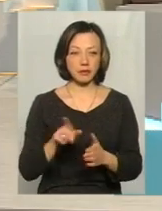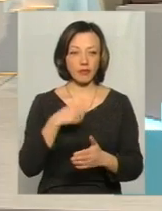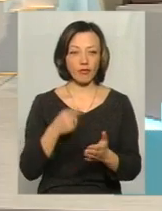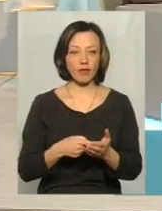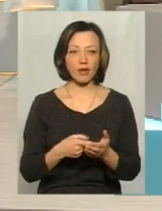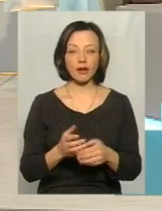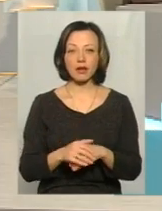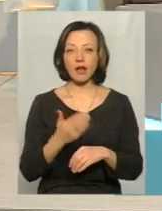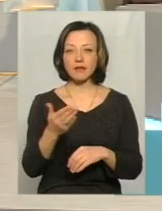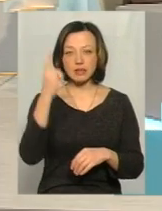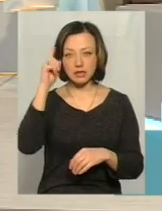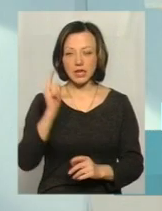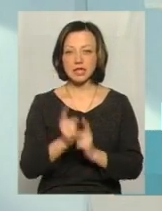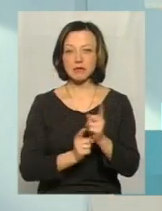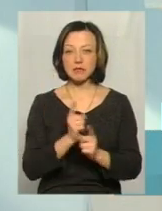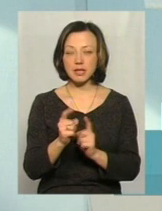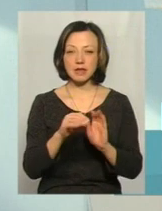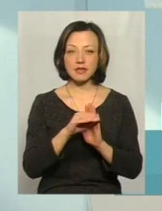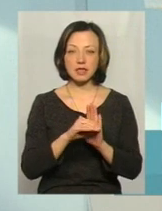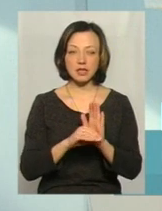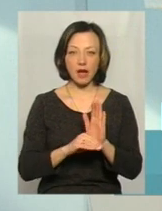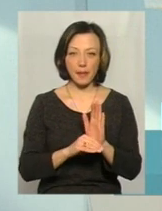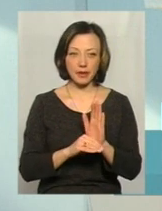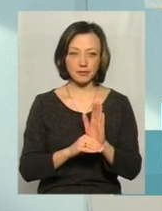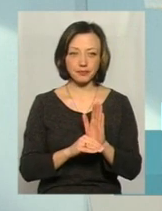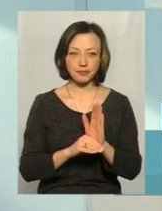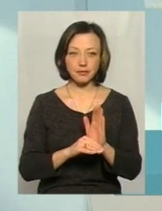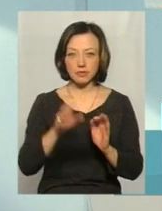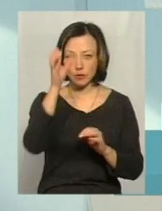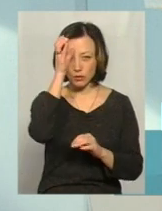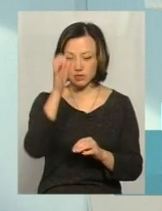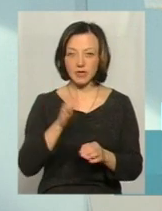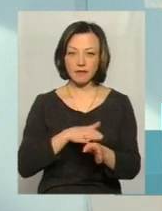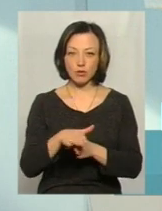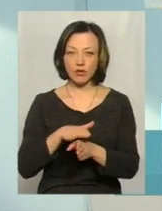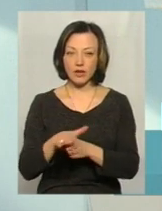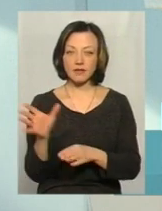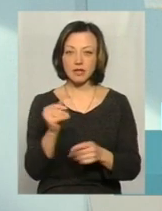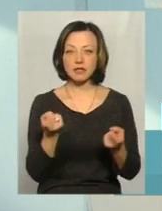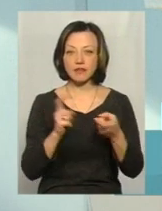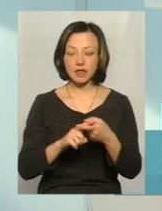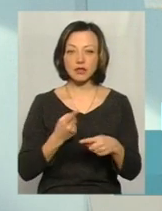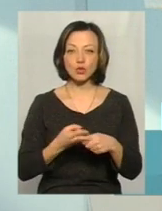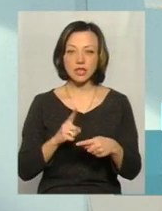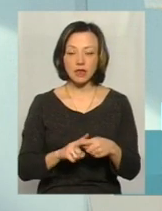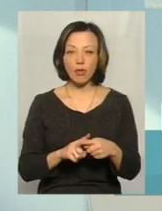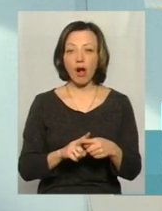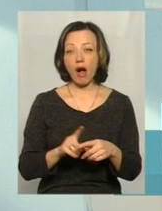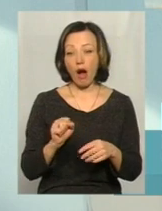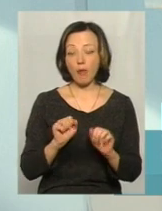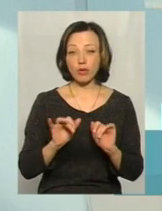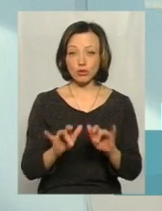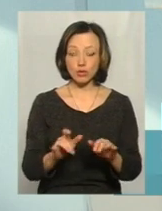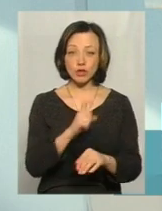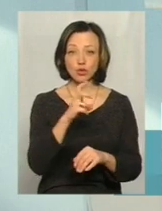знаєте, зміни у самій системі освіти йдуть. Все зв'язано саме з цим. Щодо самої